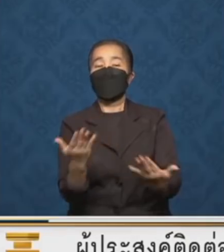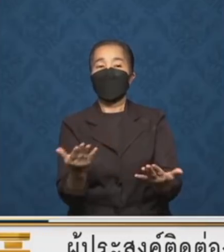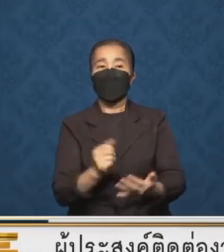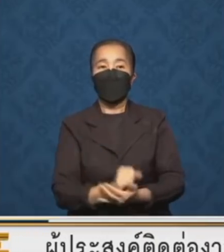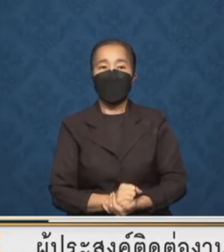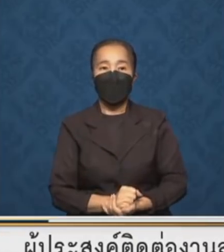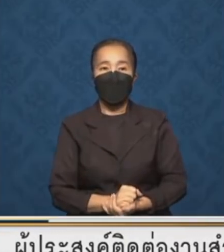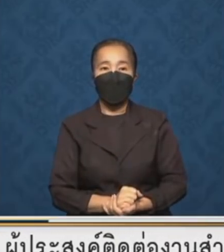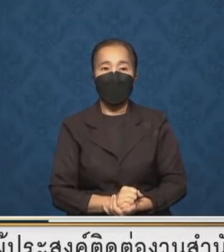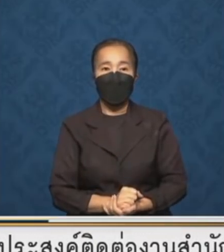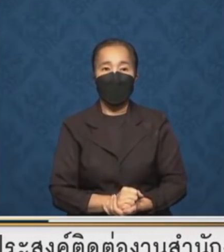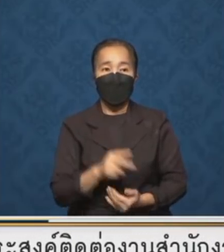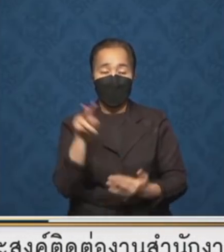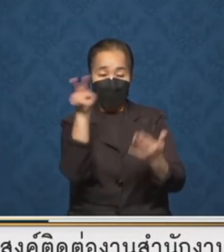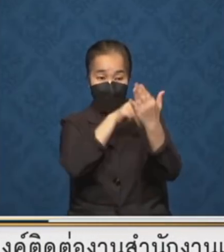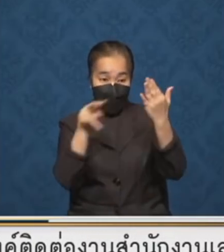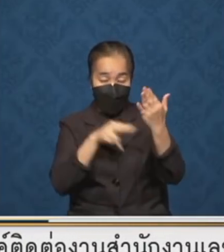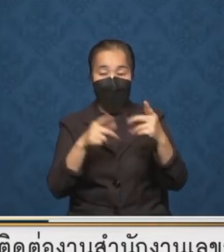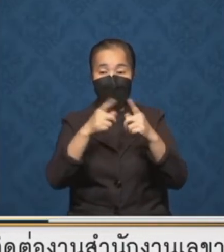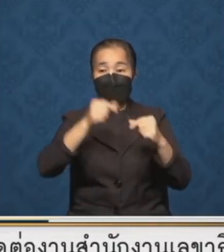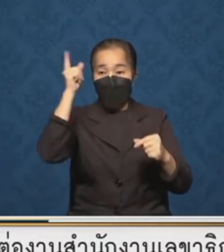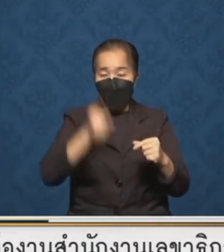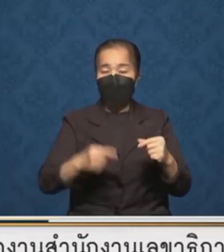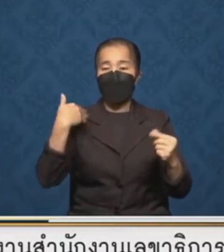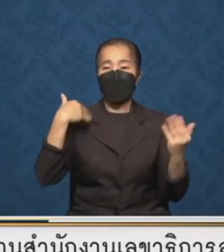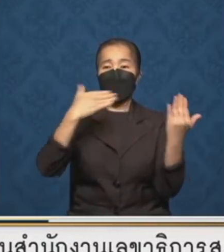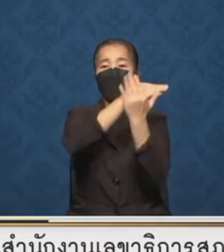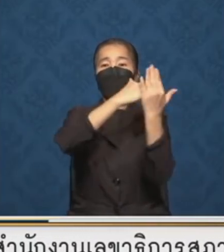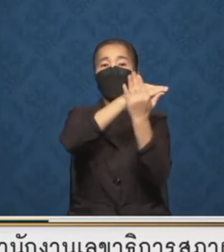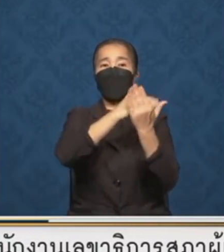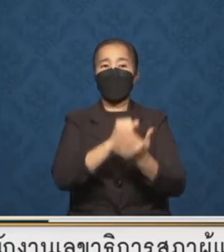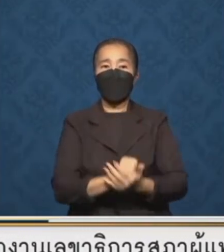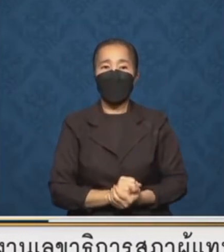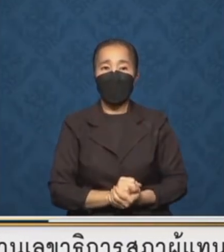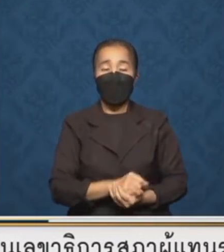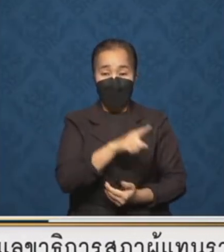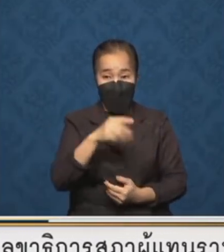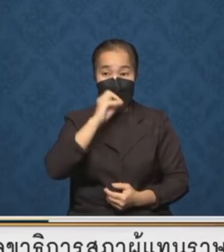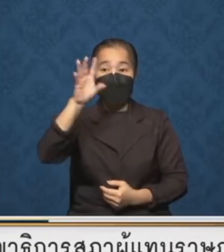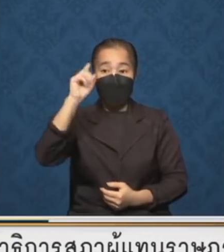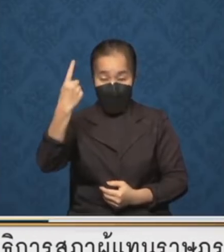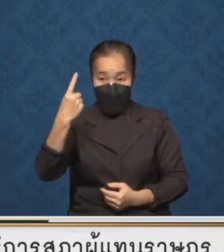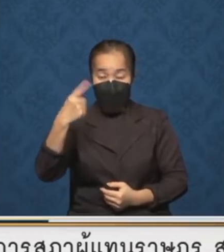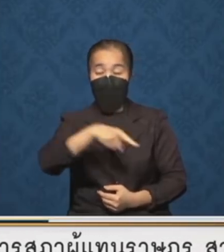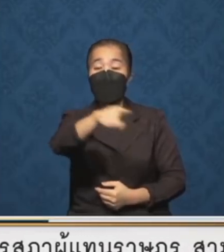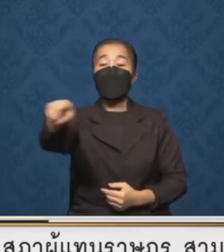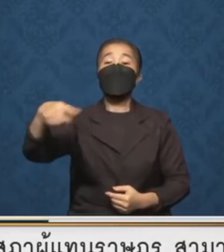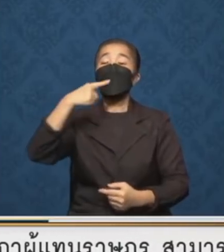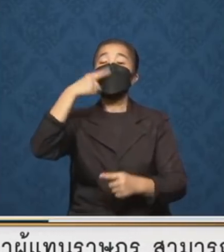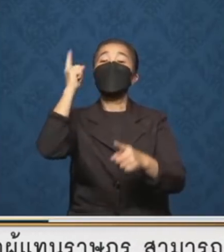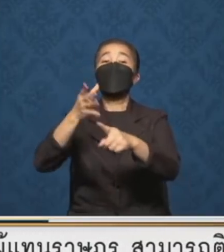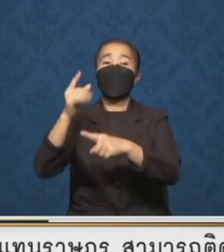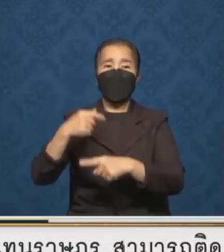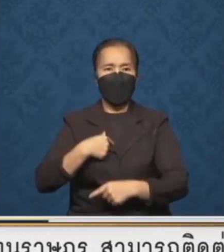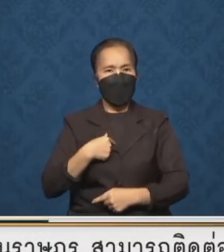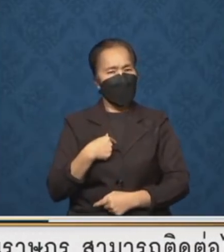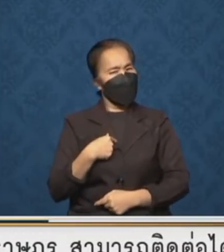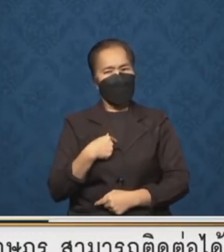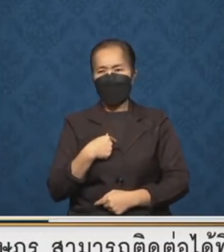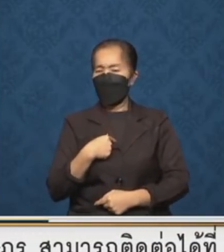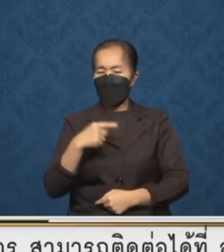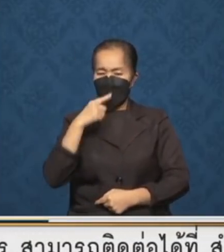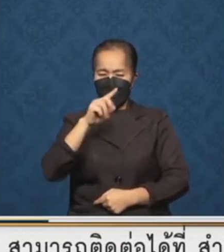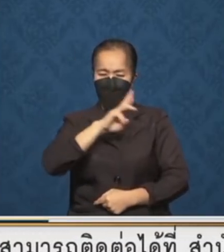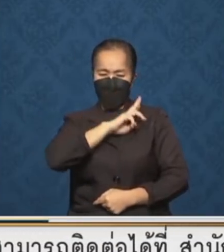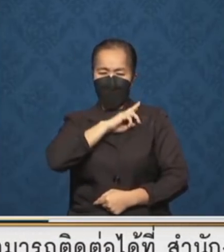ความจริงครึ่งเดียวไหมครับที่ท่านพูดอย่างนี้ครับมีหน้าไปบอกก็ดีว่าบิดเบือนพูดความจริงครึ่งเดียวผมถามจริงๆไม่อายบ้